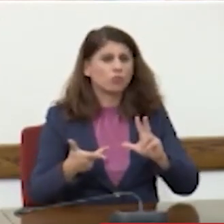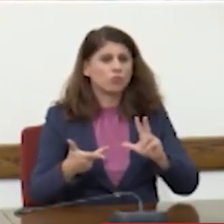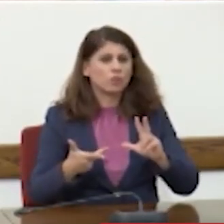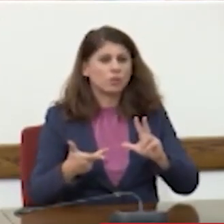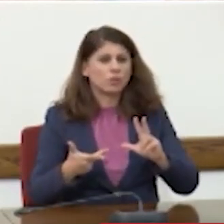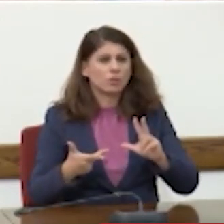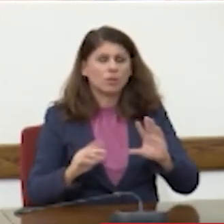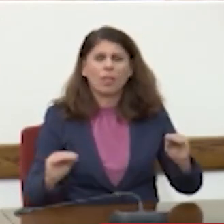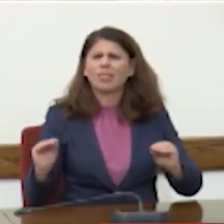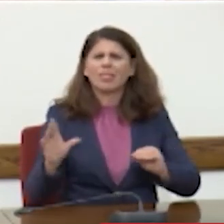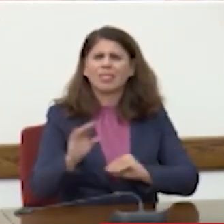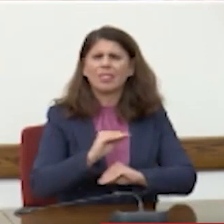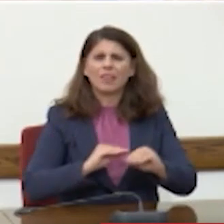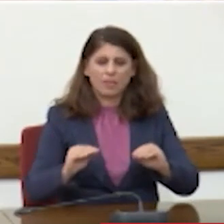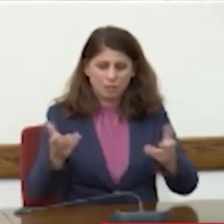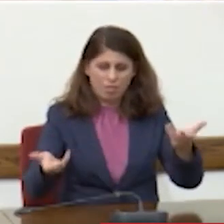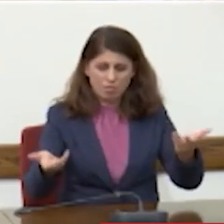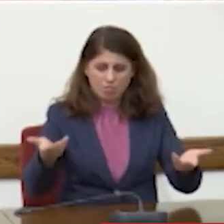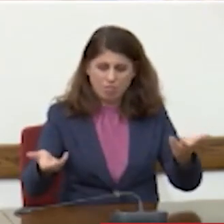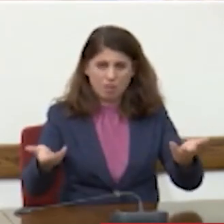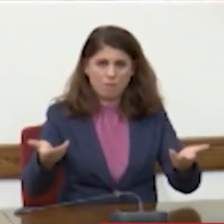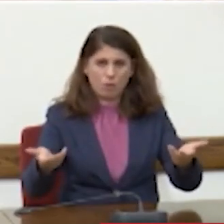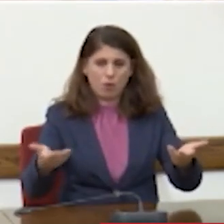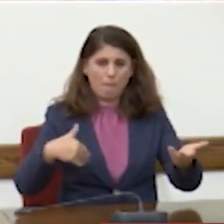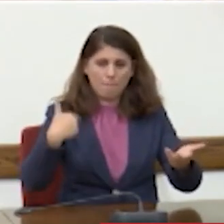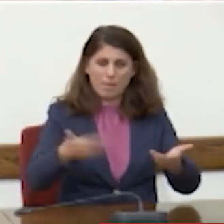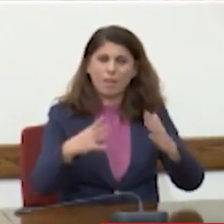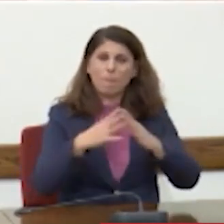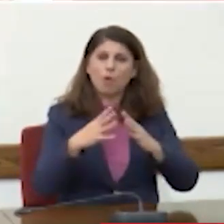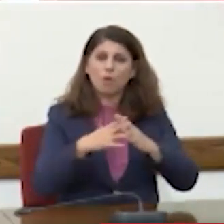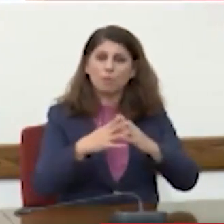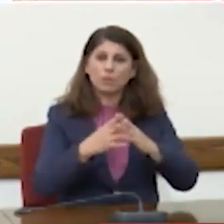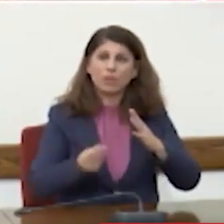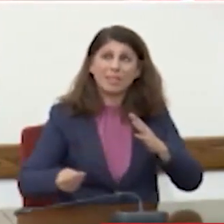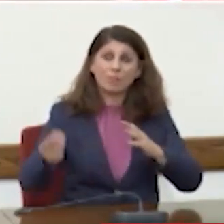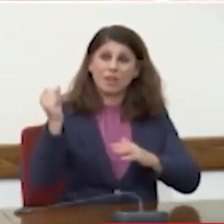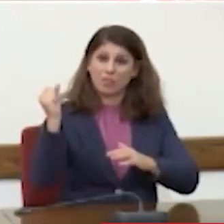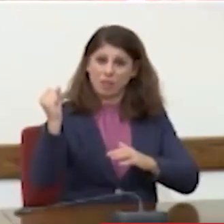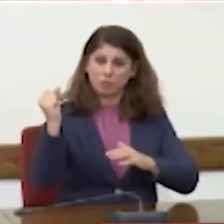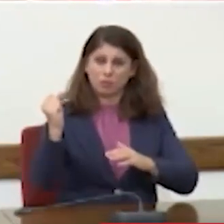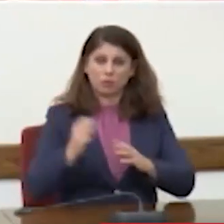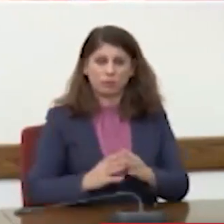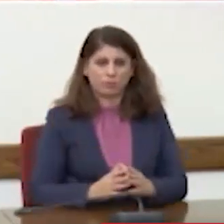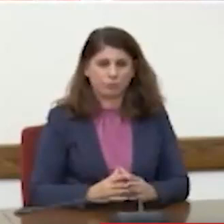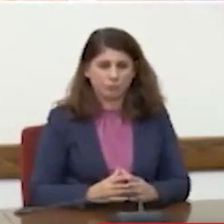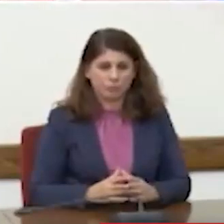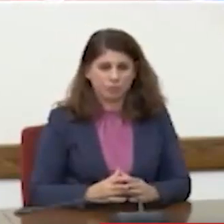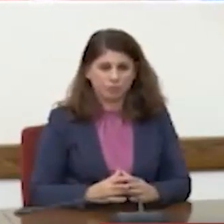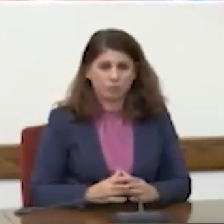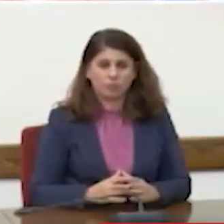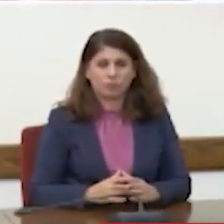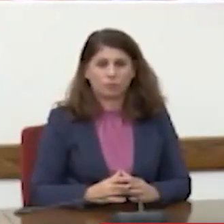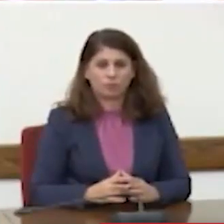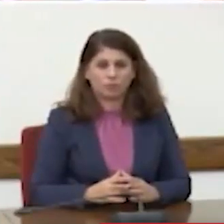φανερώνουν πλέον στον κάθε Έλληνα το γιατί η κυβέρνηση και τα αρμόδια υπουργεία ολιγορούν στην αντιμετώπιση του δημογραφικού προβλήματος και ακόμη και το περίφημο